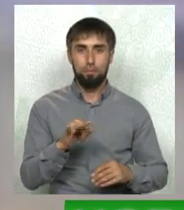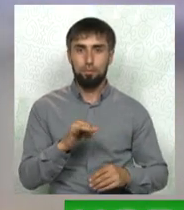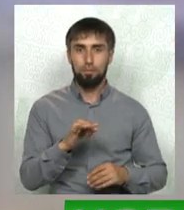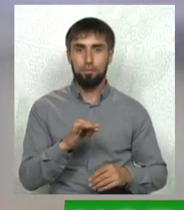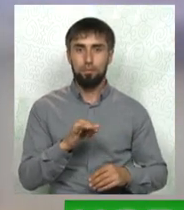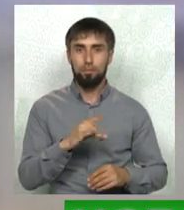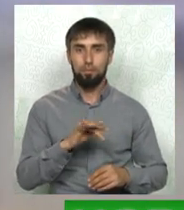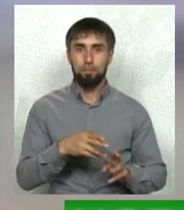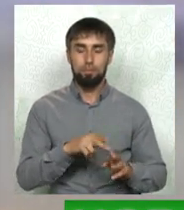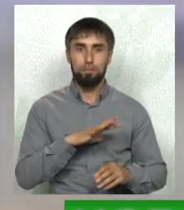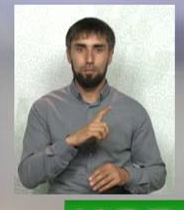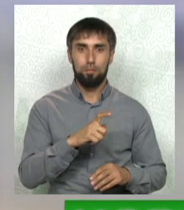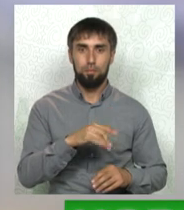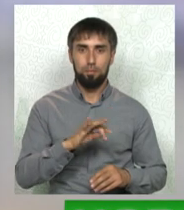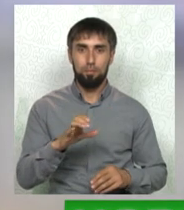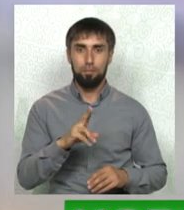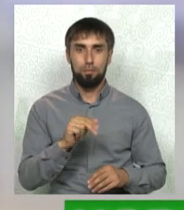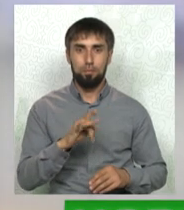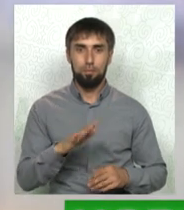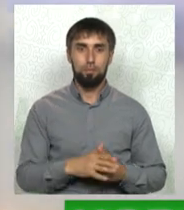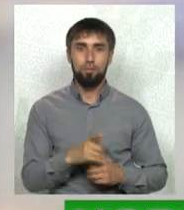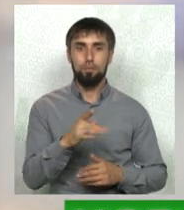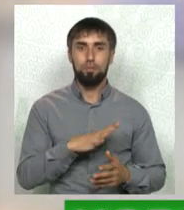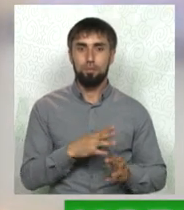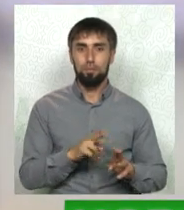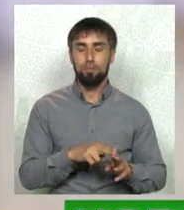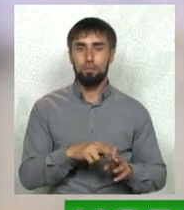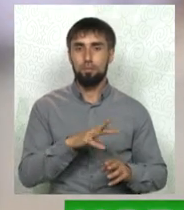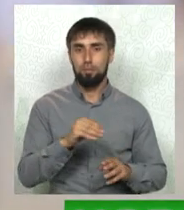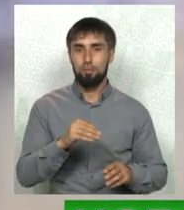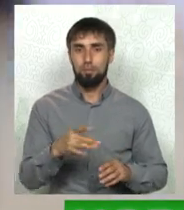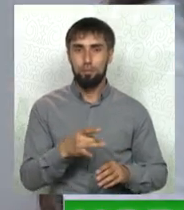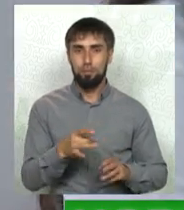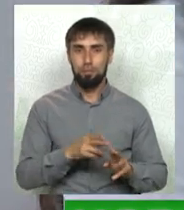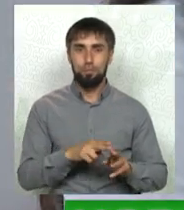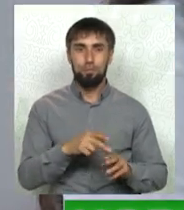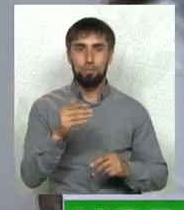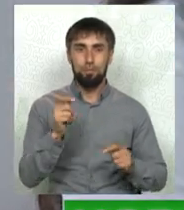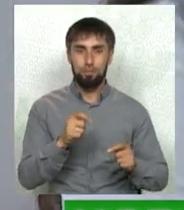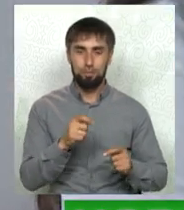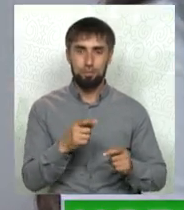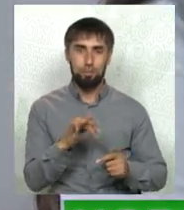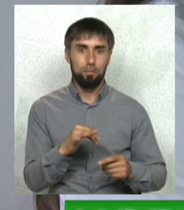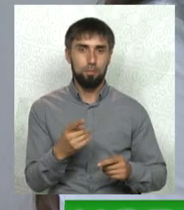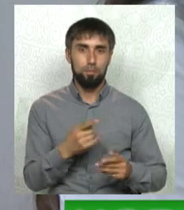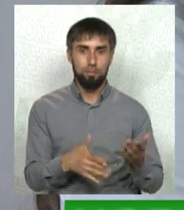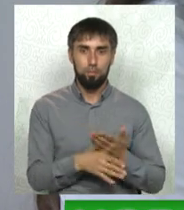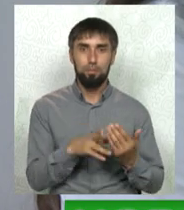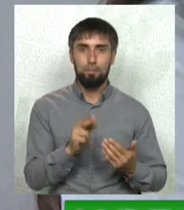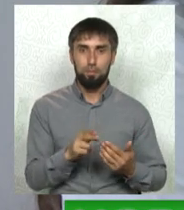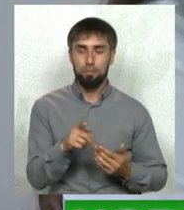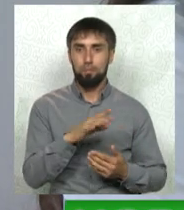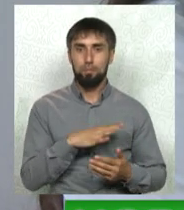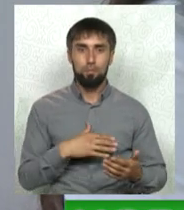освоил Эльбрус Картоев. Он принял участие в межрегиональном сертифицированном обучении инструкторов по оказанию первой помощи. За 3 дня добровольцы